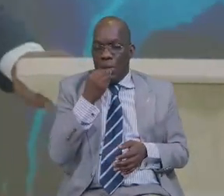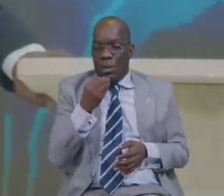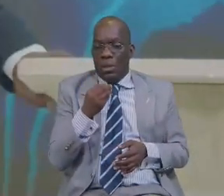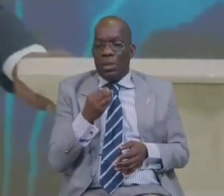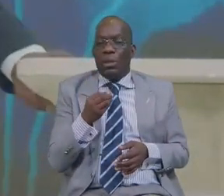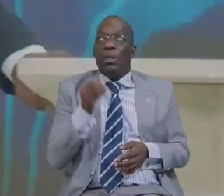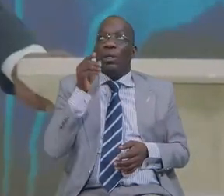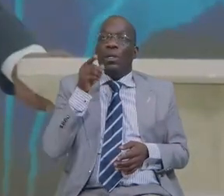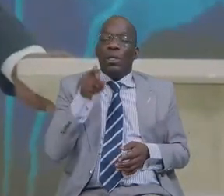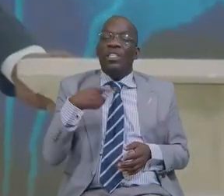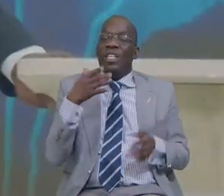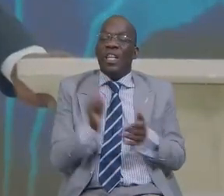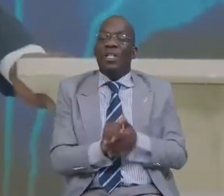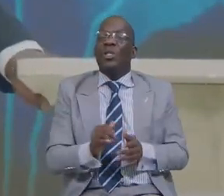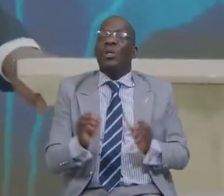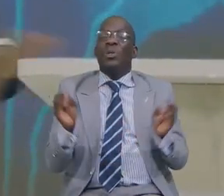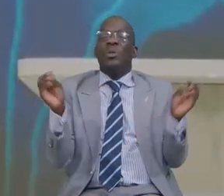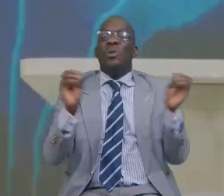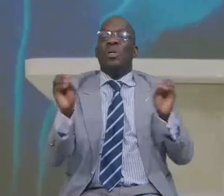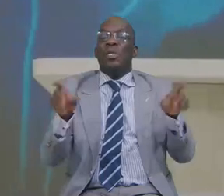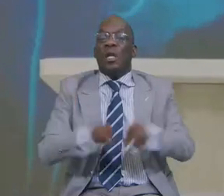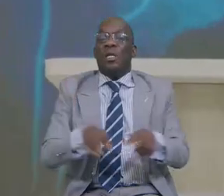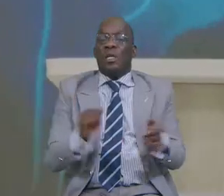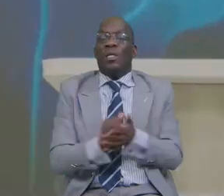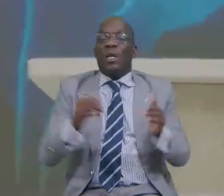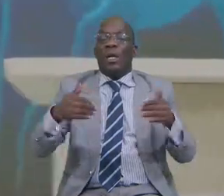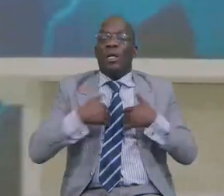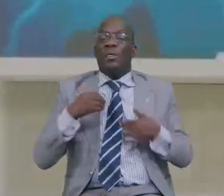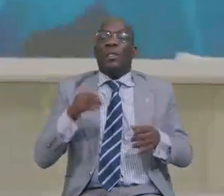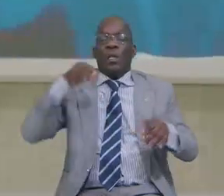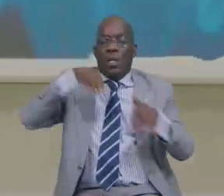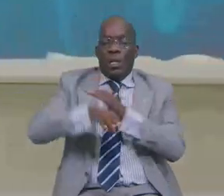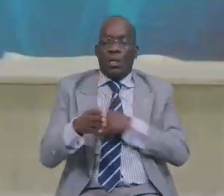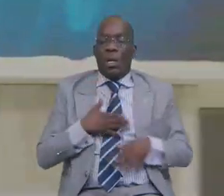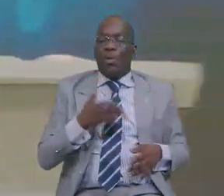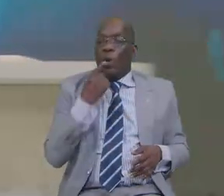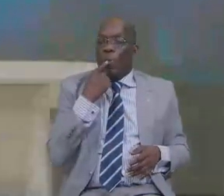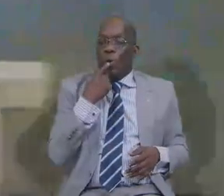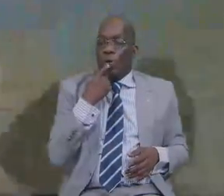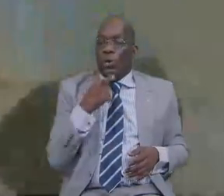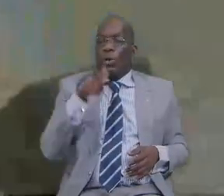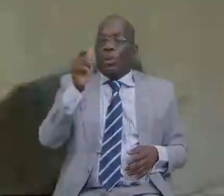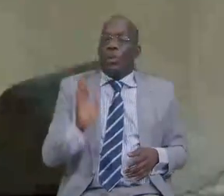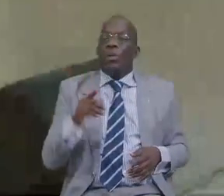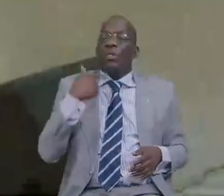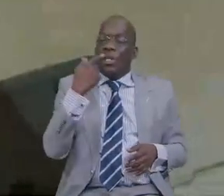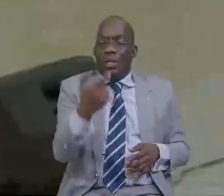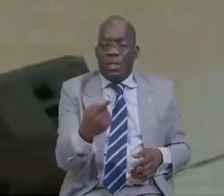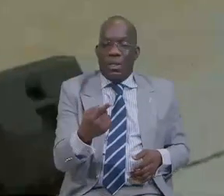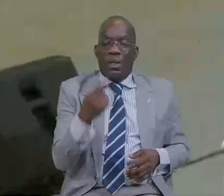peux pas. Rien d'impur n'est jamais entré dans ma bouche avant. Et Dieu dit, ce que